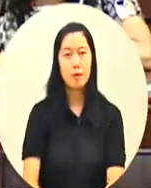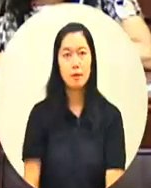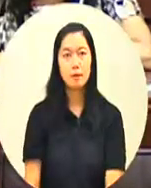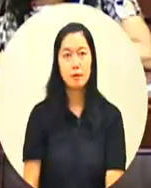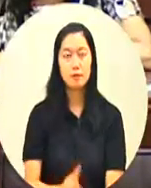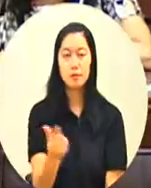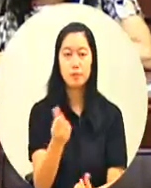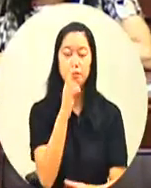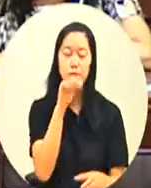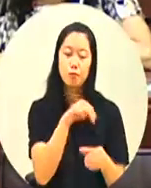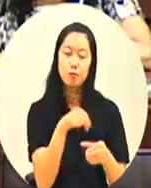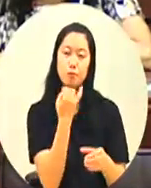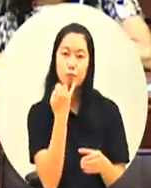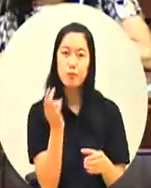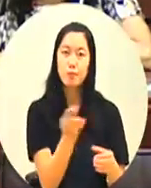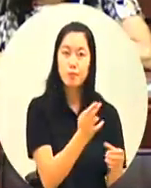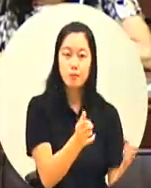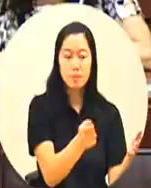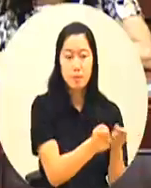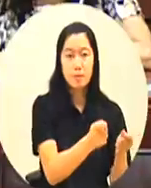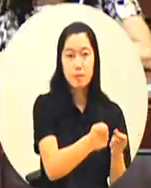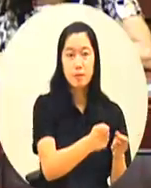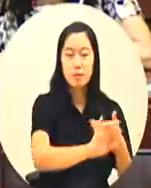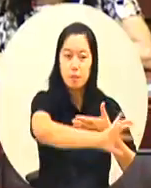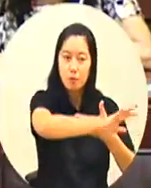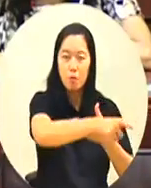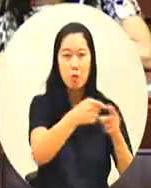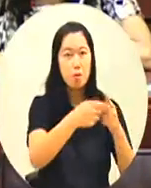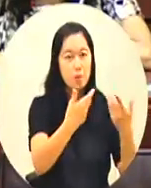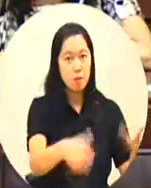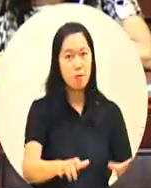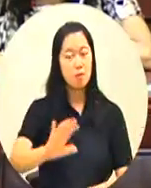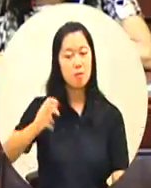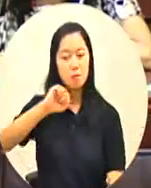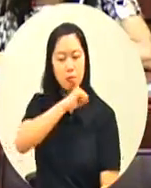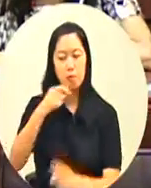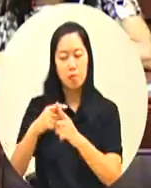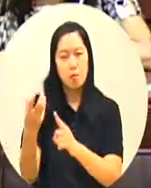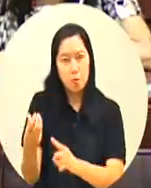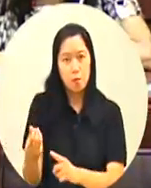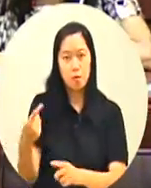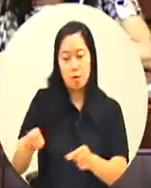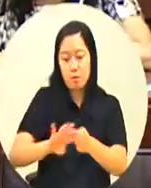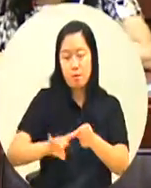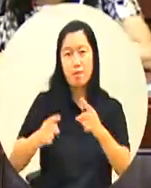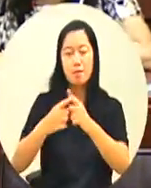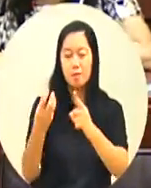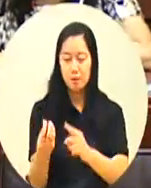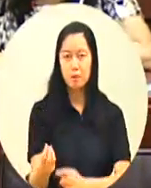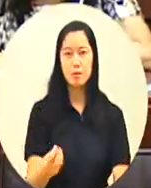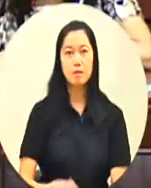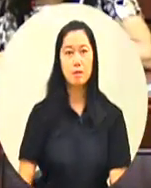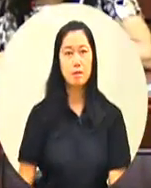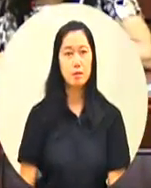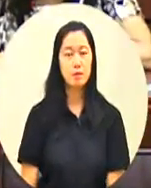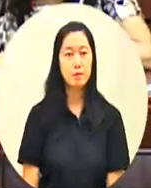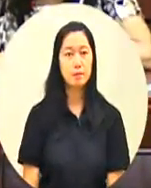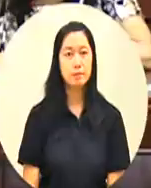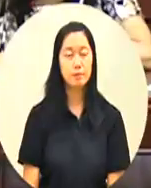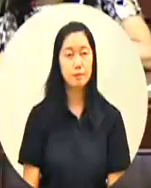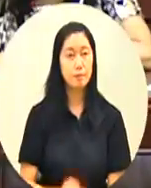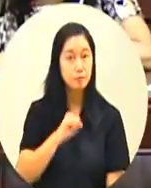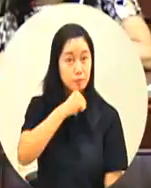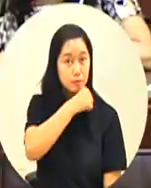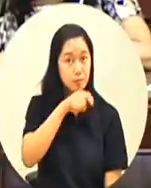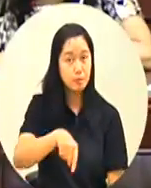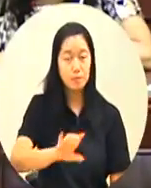在喝咖啡的时候他就坐在你旁边这种人。那台湾少，那来到南部就更少，这是真正的问题。所以台湾其实现